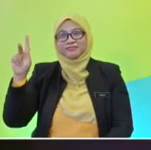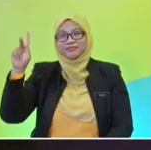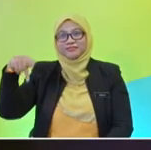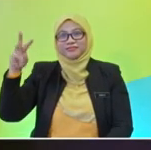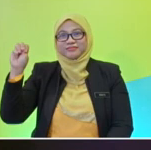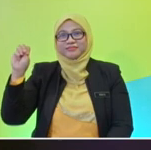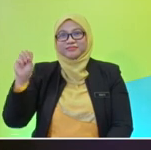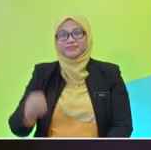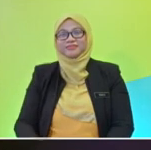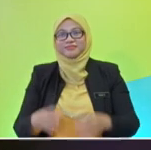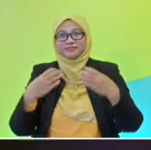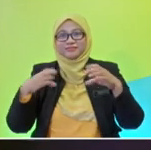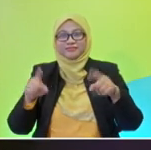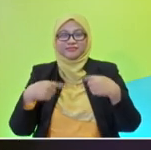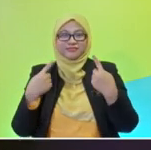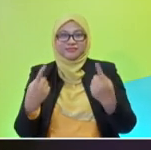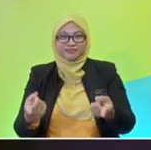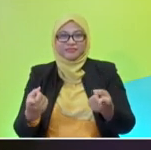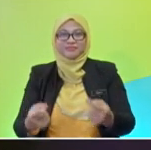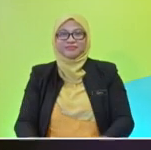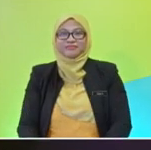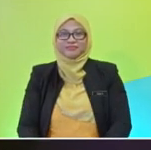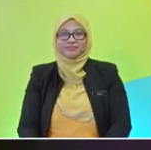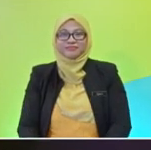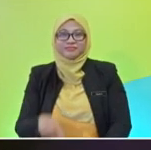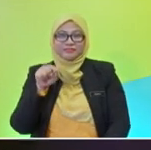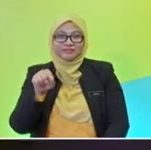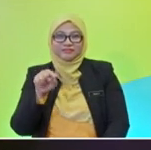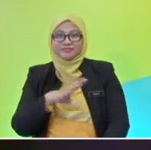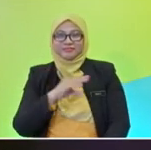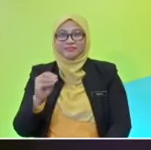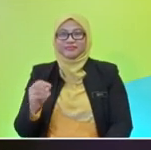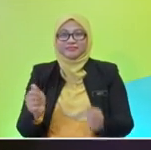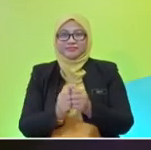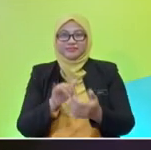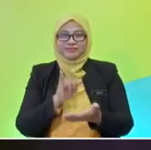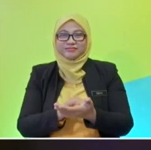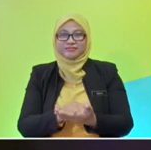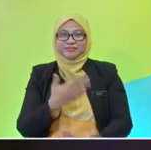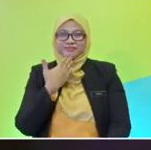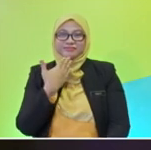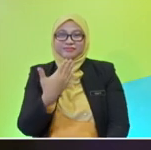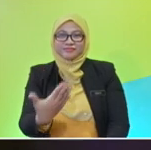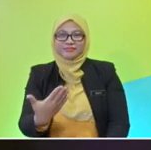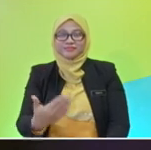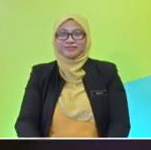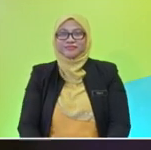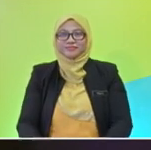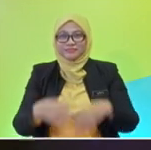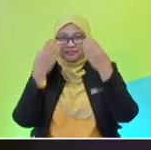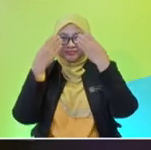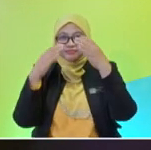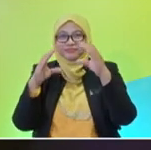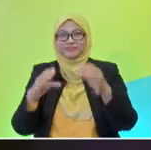tersebut dan sama-sama kita pilih teruskan pembelajaran dan dengan itu saya mengucapkan ribuan terima kasih kepada guru kita hari ini yaitu